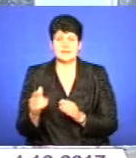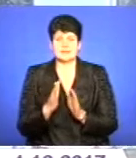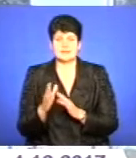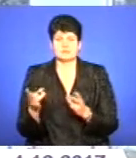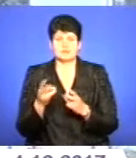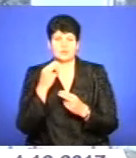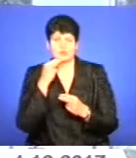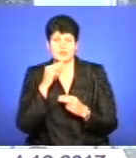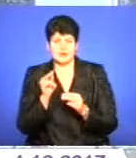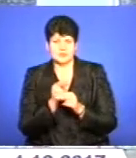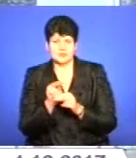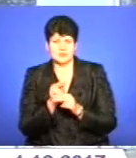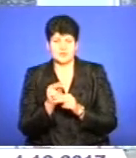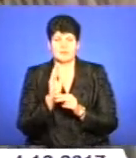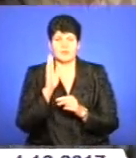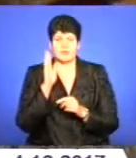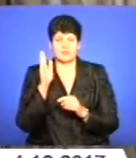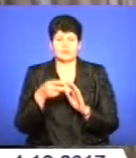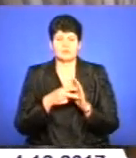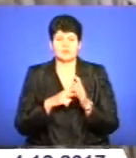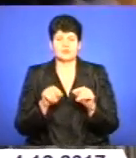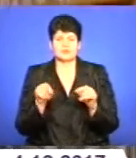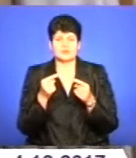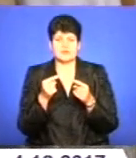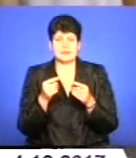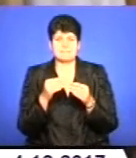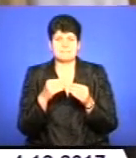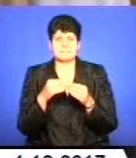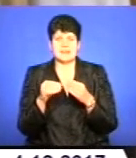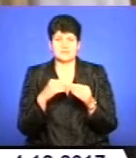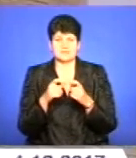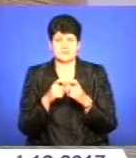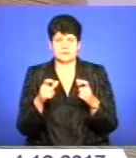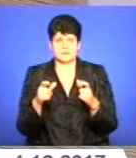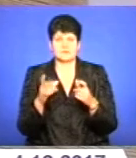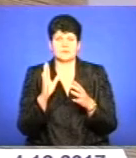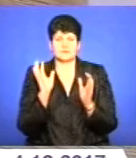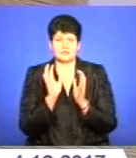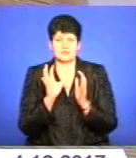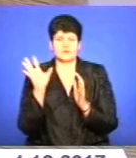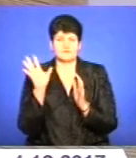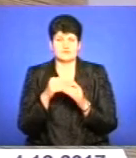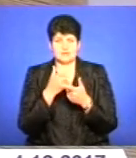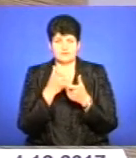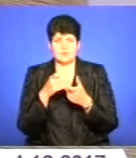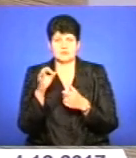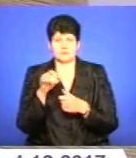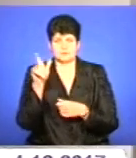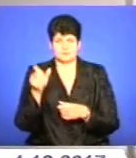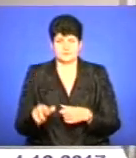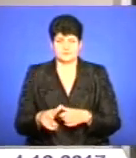потребує вдосконалення. Зокрема, в майбутньому планують створити пластикові медичні картки, де зберігатиметься уся інформація про